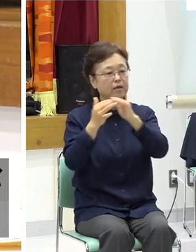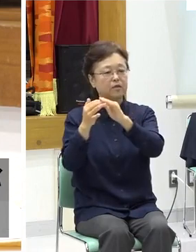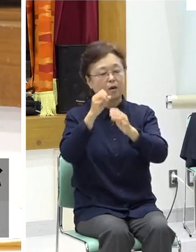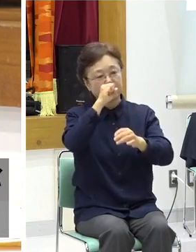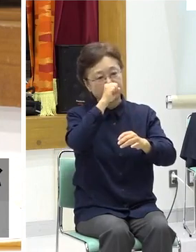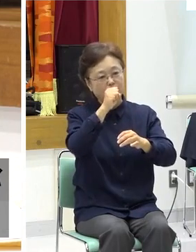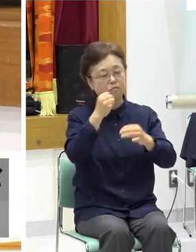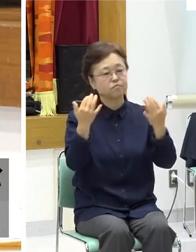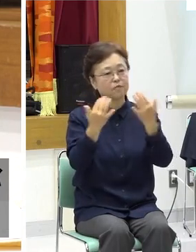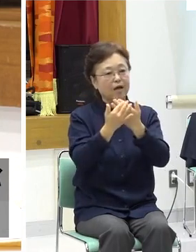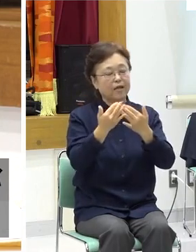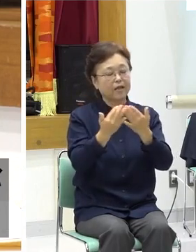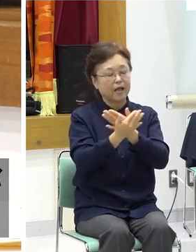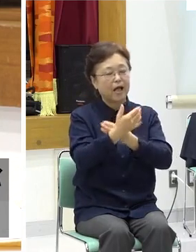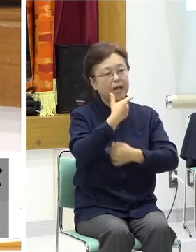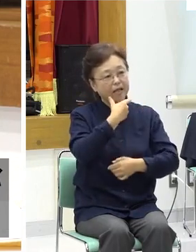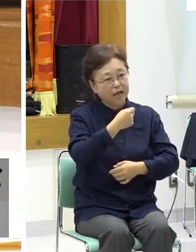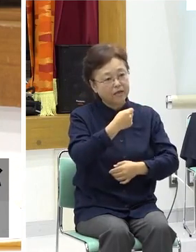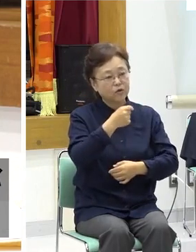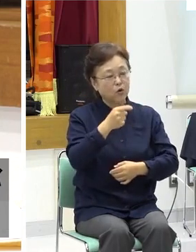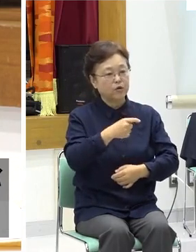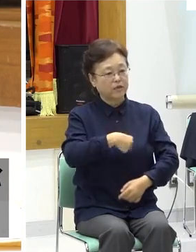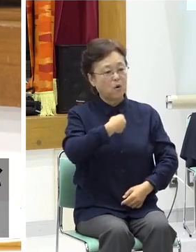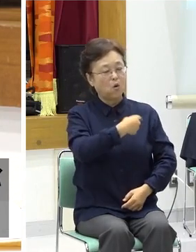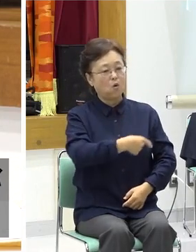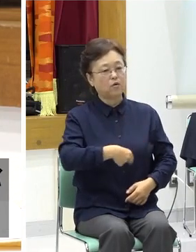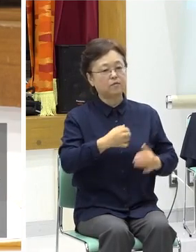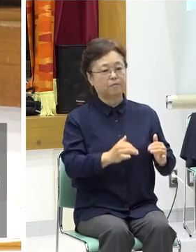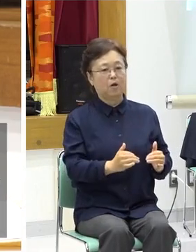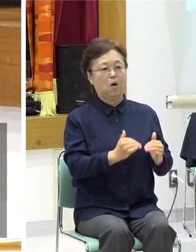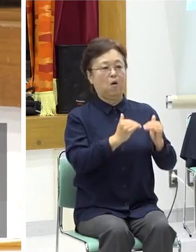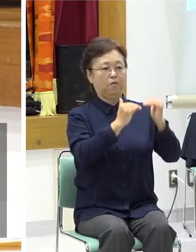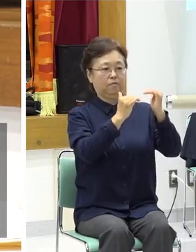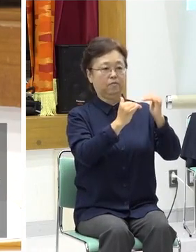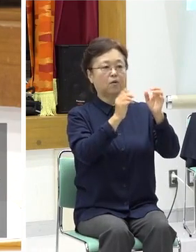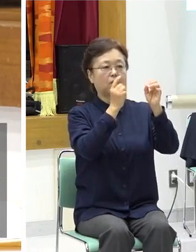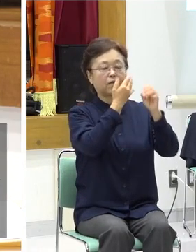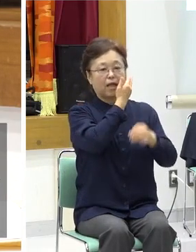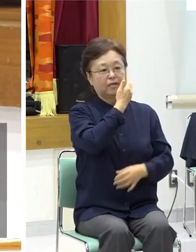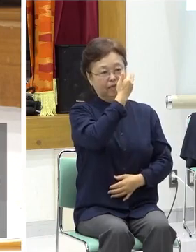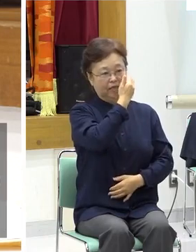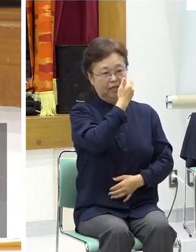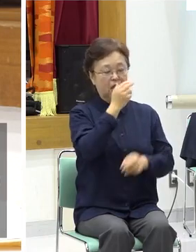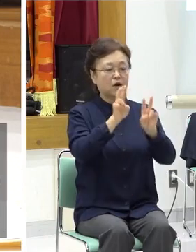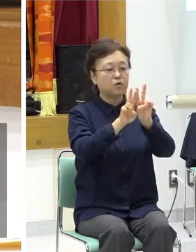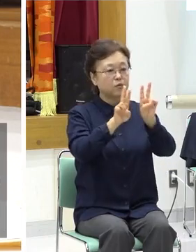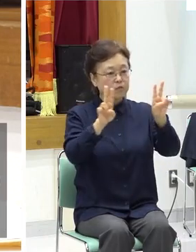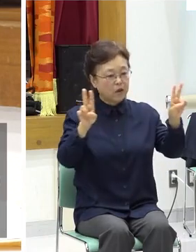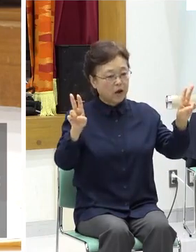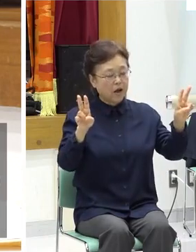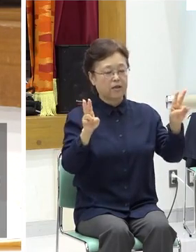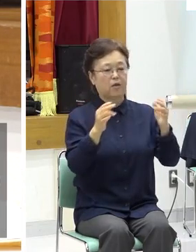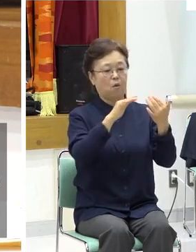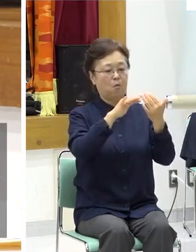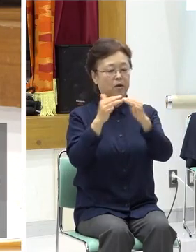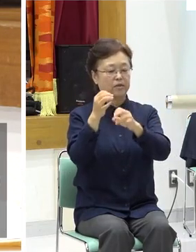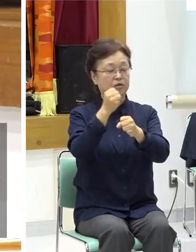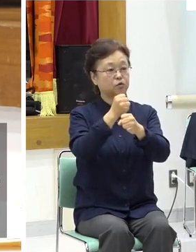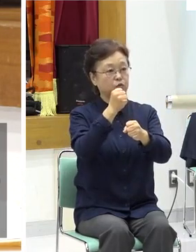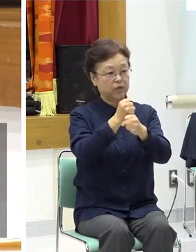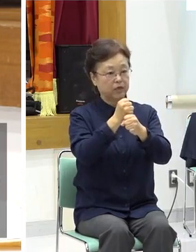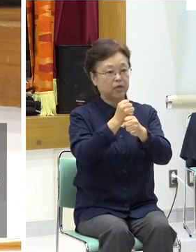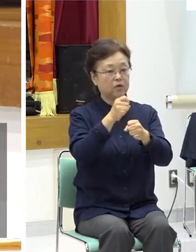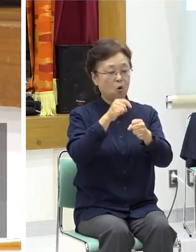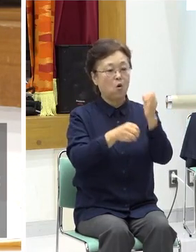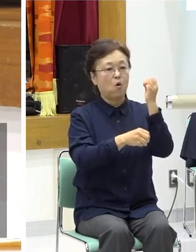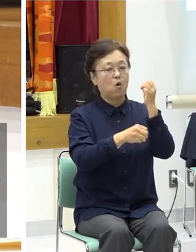う機運を高めていくっていうのがすごく大事だと思います。そういった UD のまちづくり、ユニバーサルデザインのまちづ